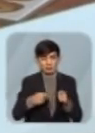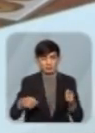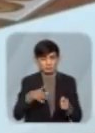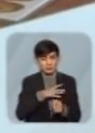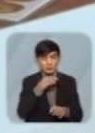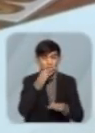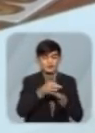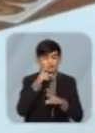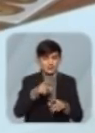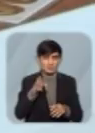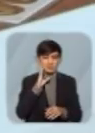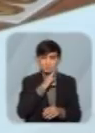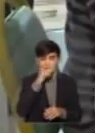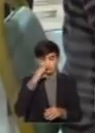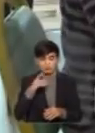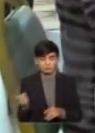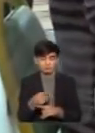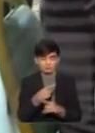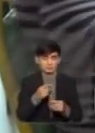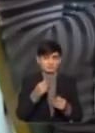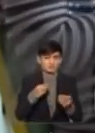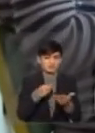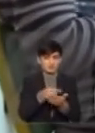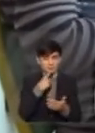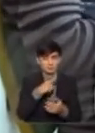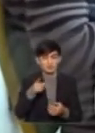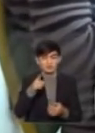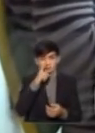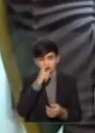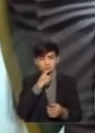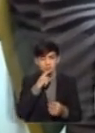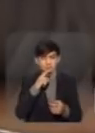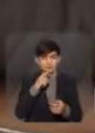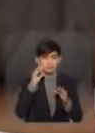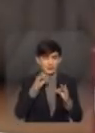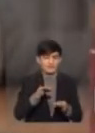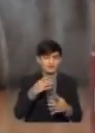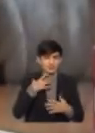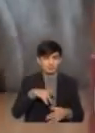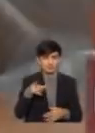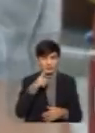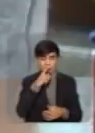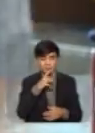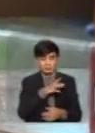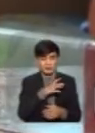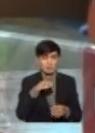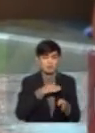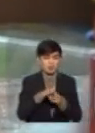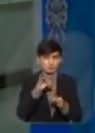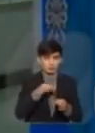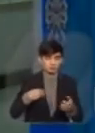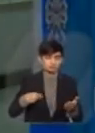Жауаптылар ата-аналарға ақша төлеңдер деген бұйрықты бергендер дұрыс түсінбеді деп ақталды. Айтылған қаражаттың бәріне бірдей толық төленетінін де